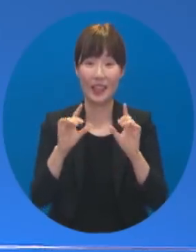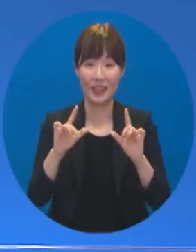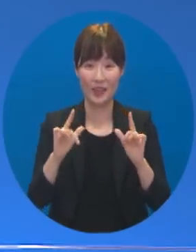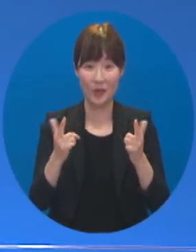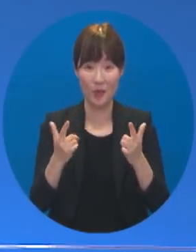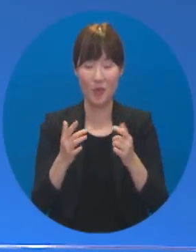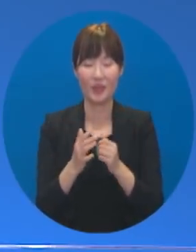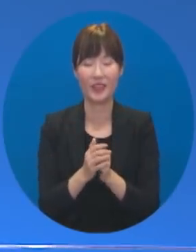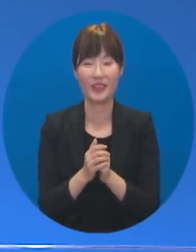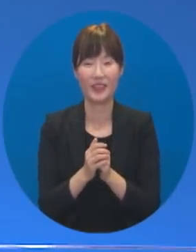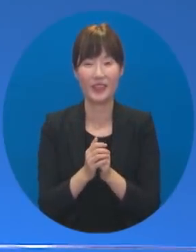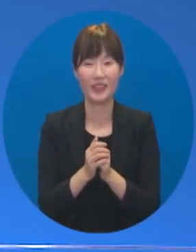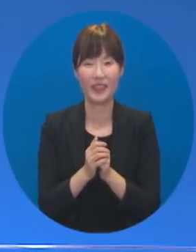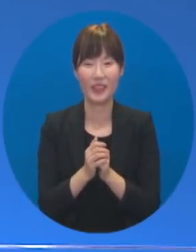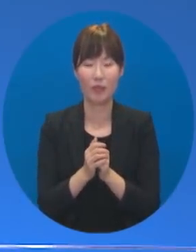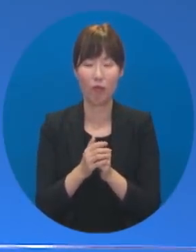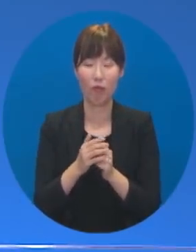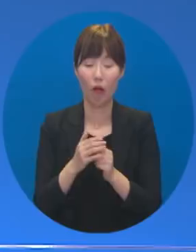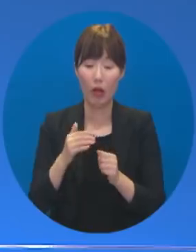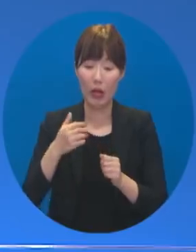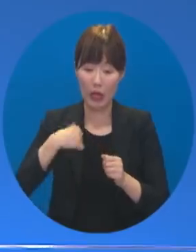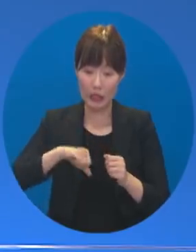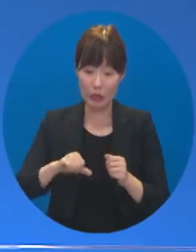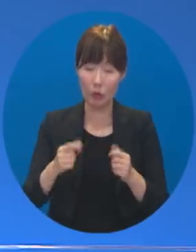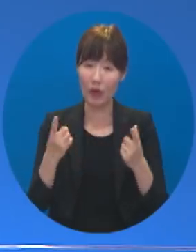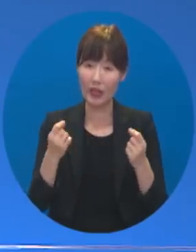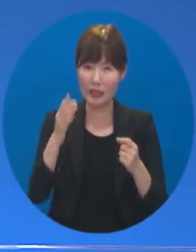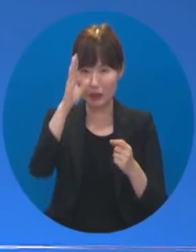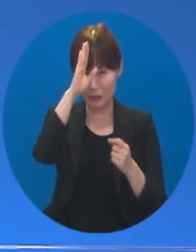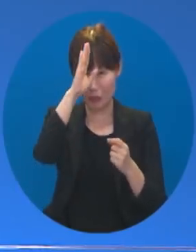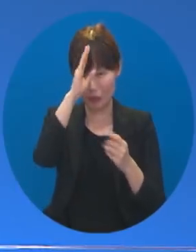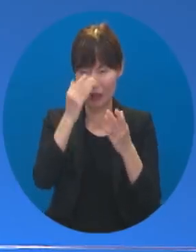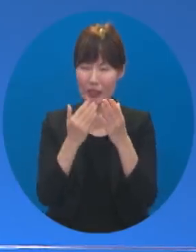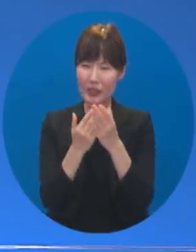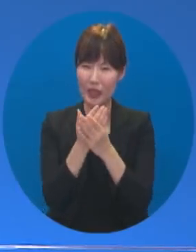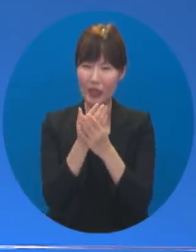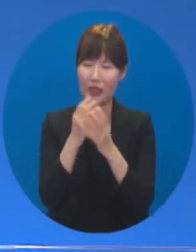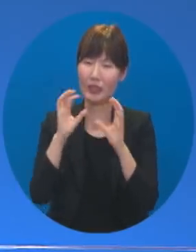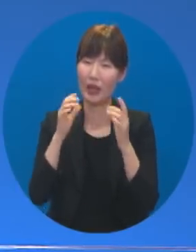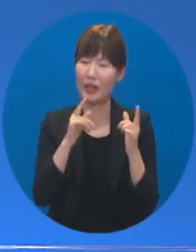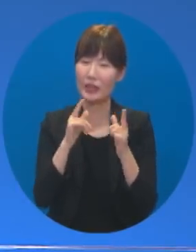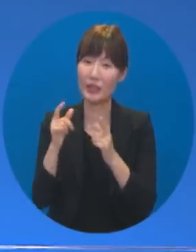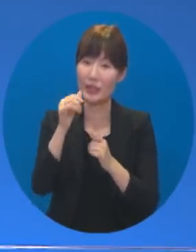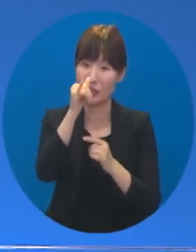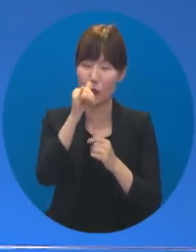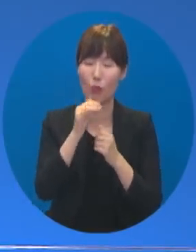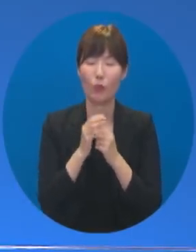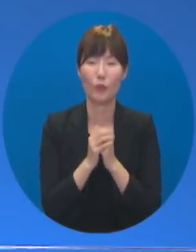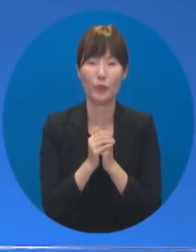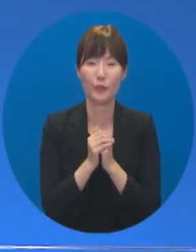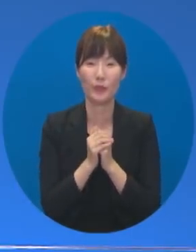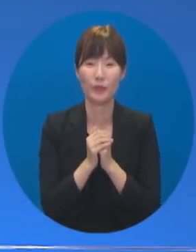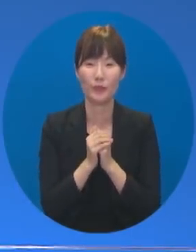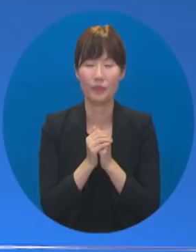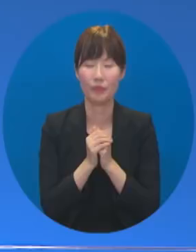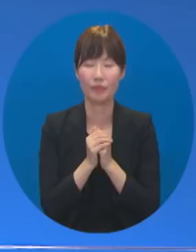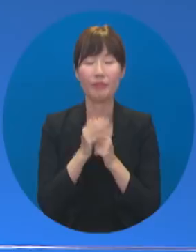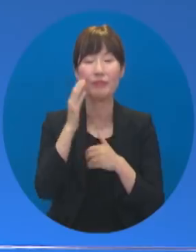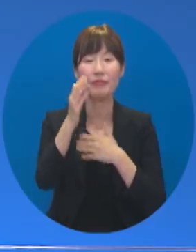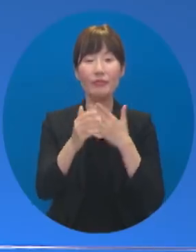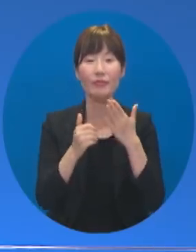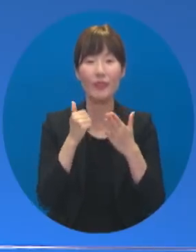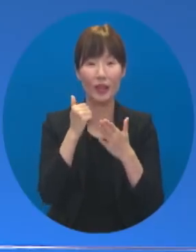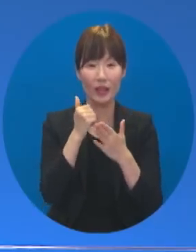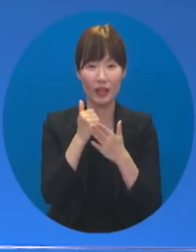같은 소아조로증 아이들이 있고 또 상태가 좋지 않은 아이들도 있는데 하나님께서